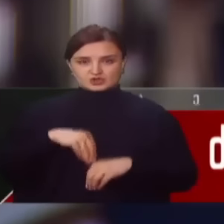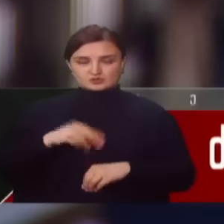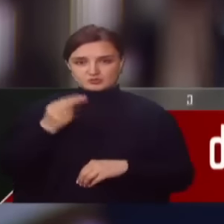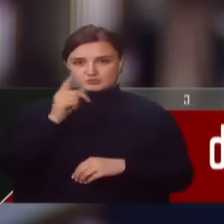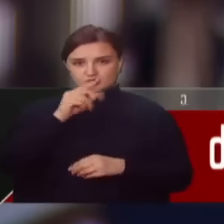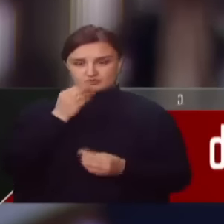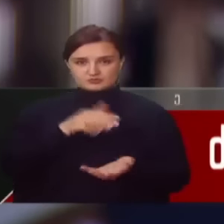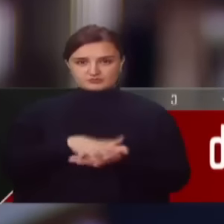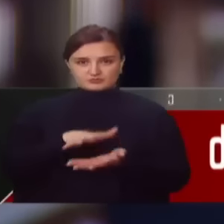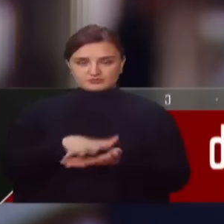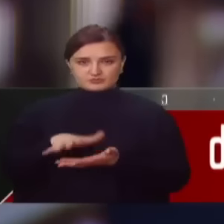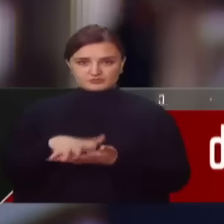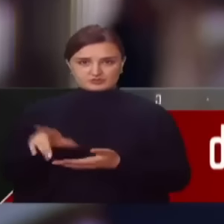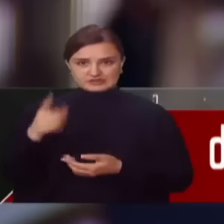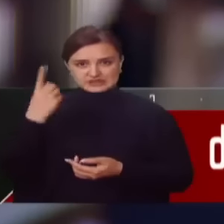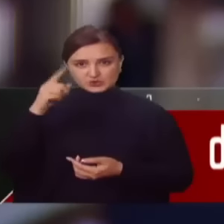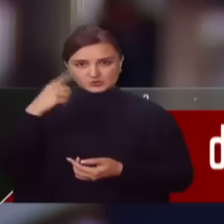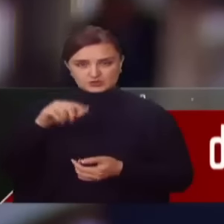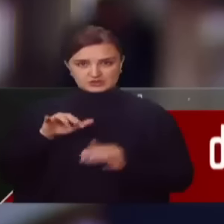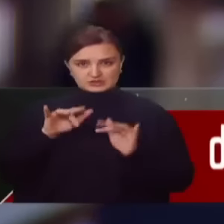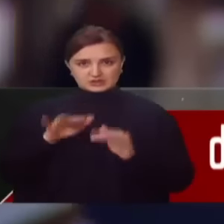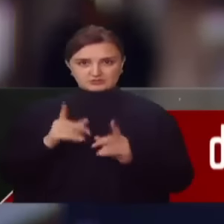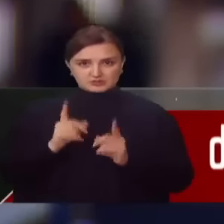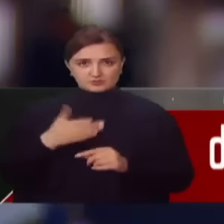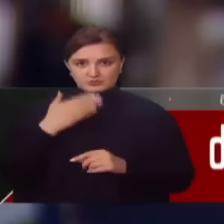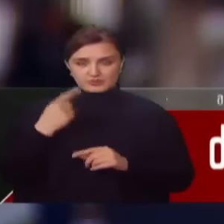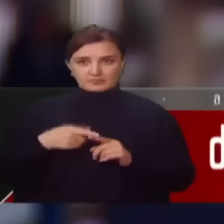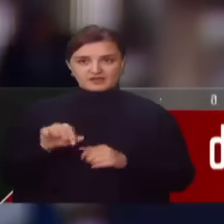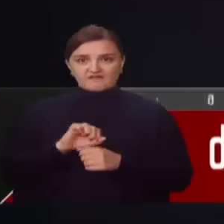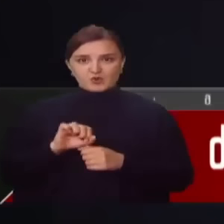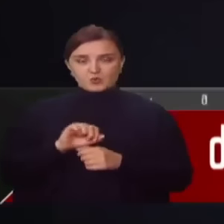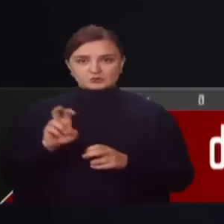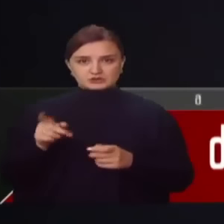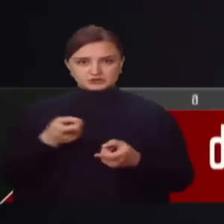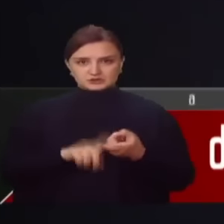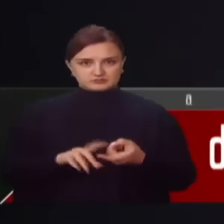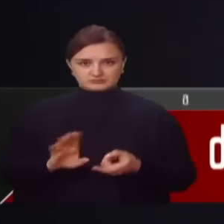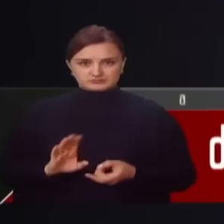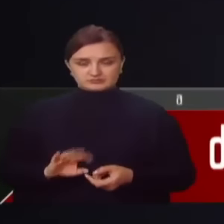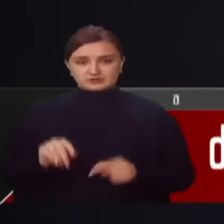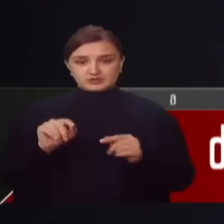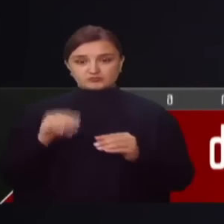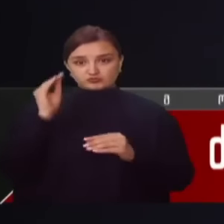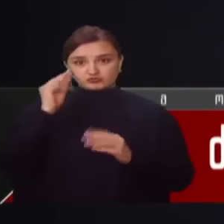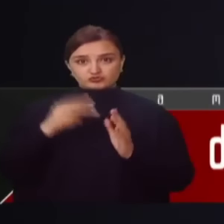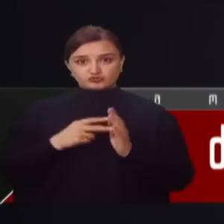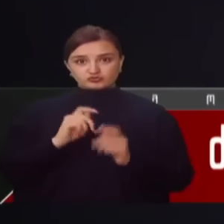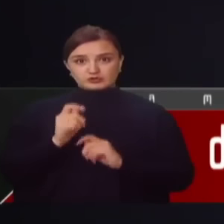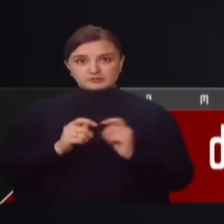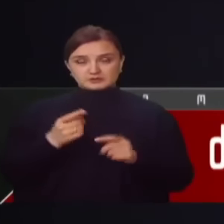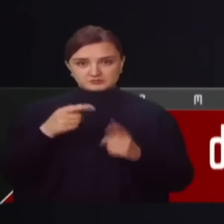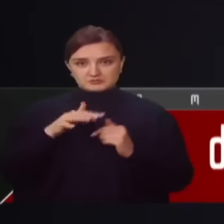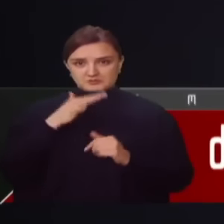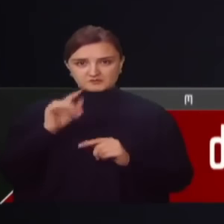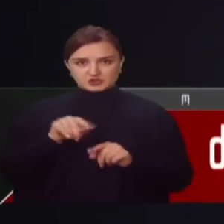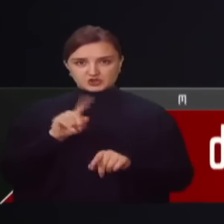გაფლანგეს დონორების ფულის ცისულელეზე და ამის გასაგებო როგორც რევოლუცია არაადეკვატურია თუმცა ამ შეფასებებს მიღმა ბევრი შეკითხვა